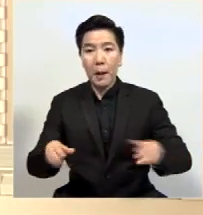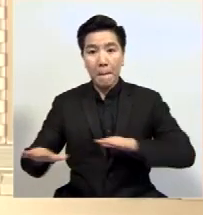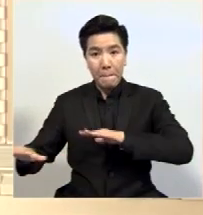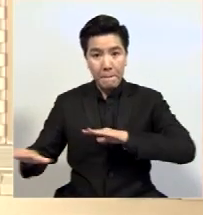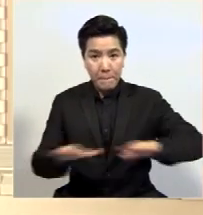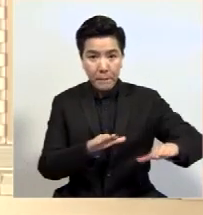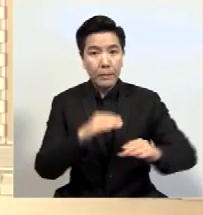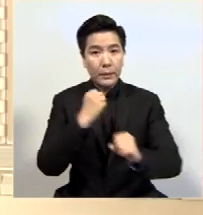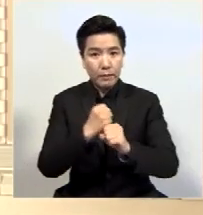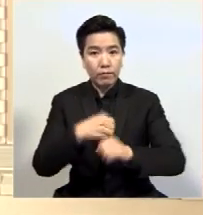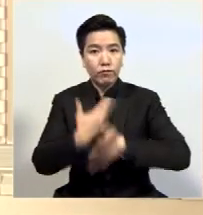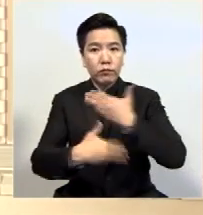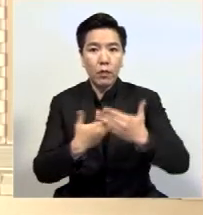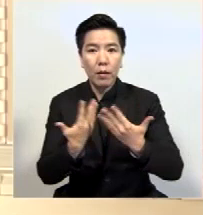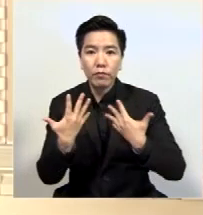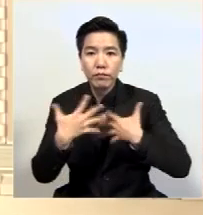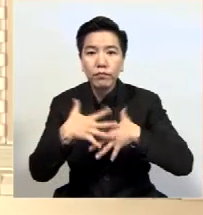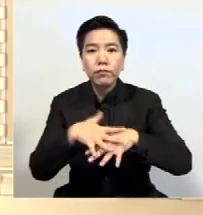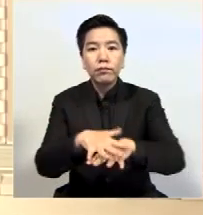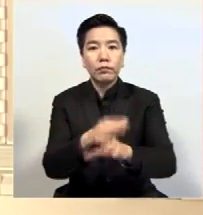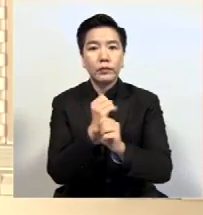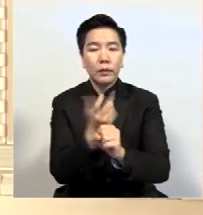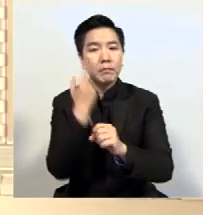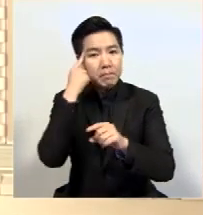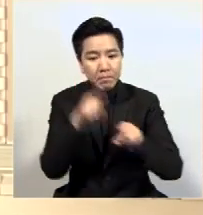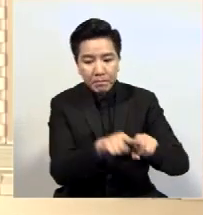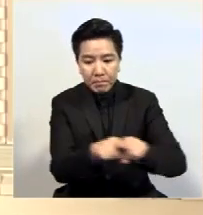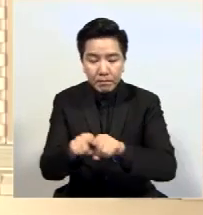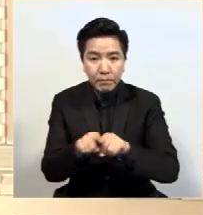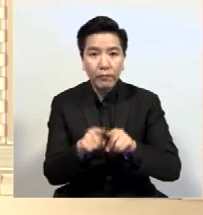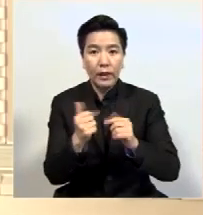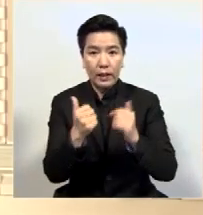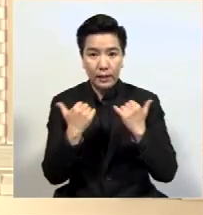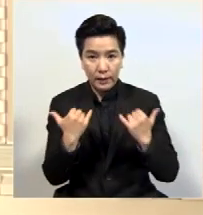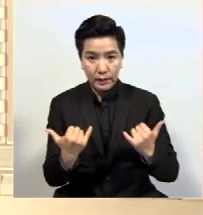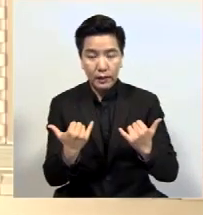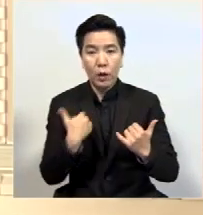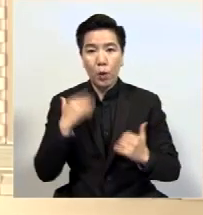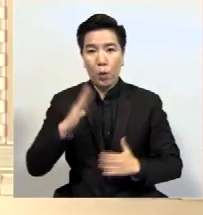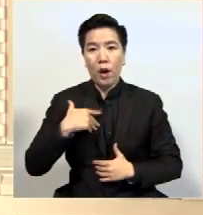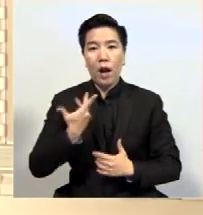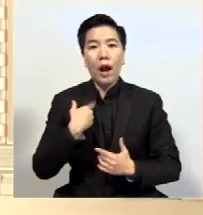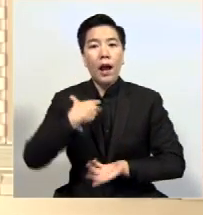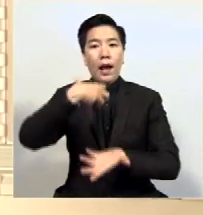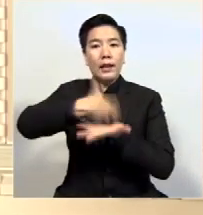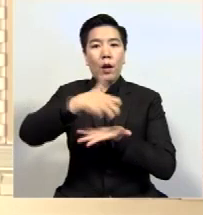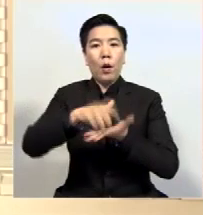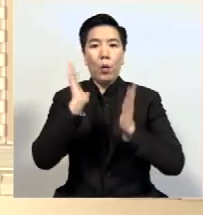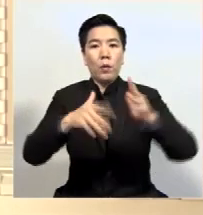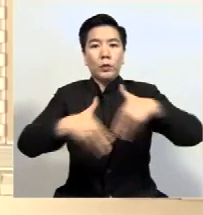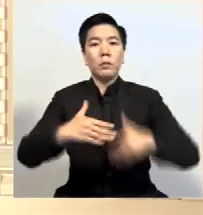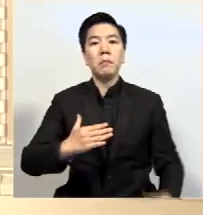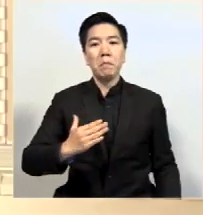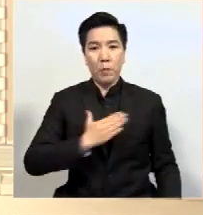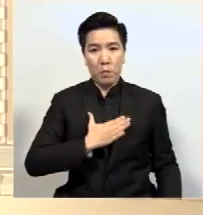พร้อมกันสามารถจะทำงานสอดประสานไปในทิศทางเดียวกันได้ซึ่งผู้ที่จะรายงานต่อประชาชนจะต้องเป็นผ